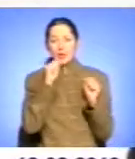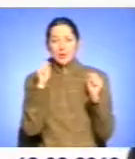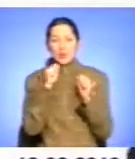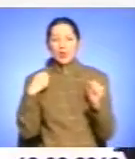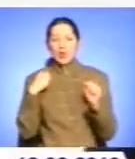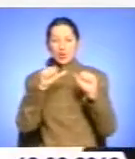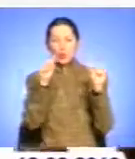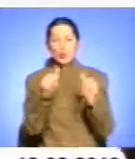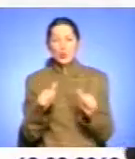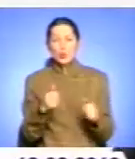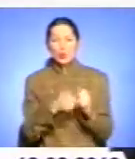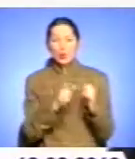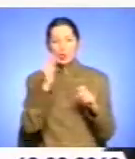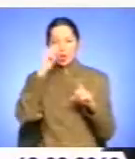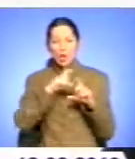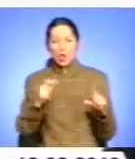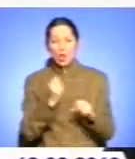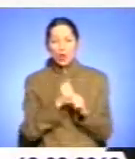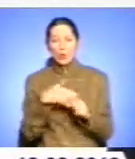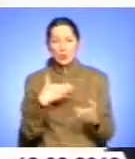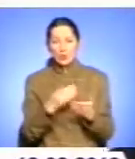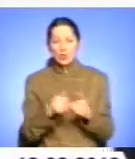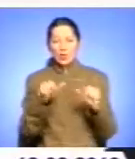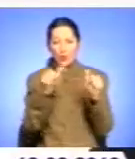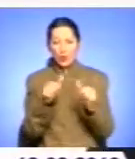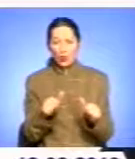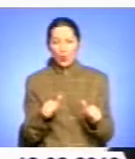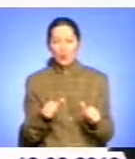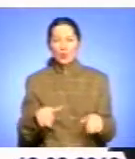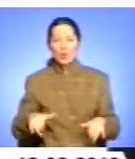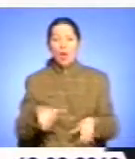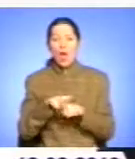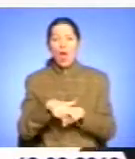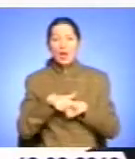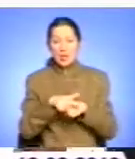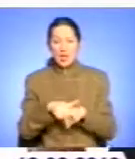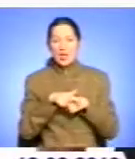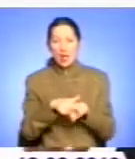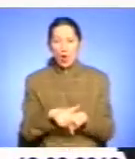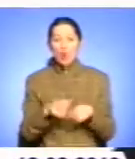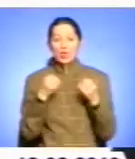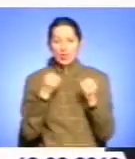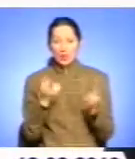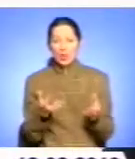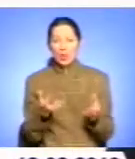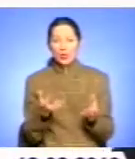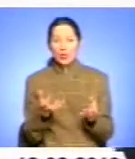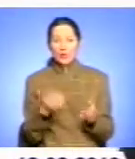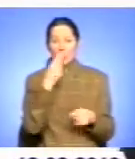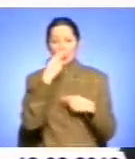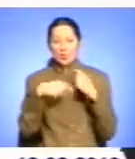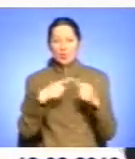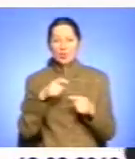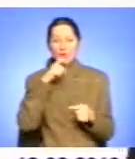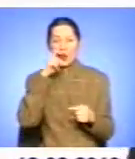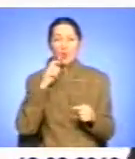виріб, який вони хотіли показати тернополянам. Крім того, катання на конях, звичайно, традиційна